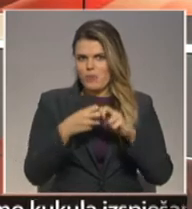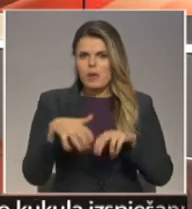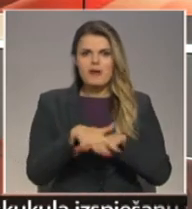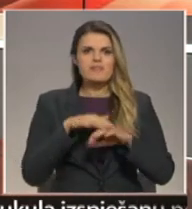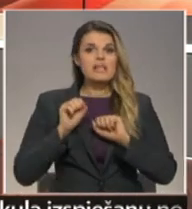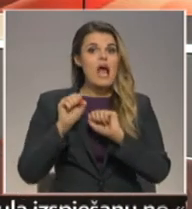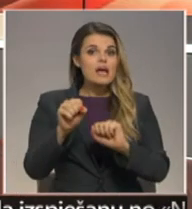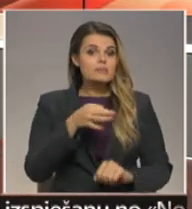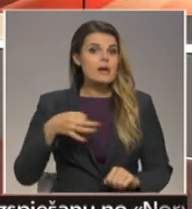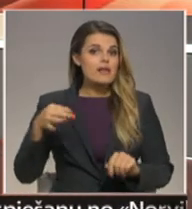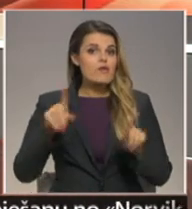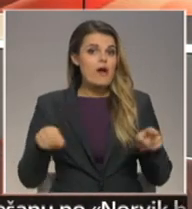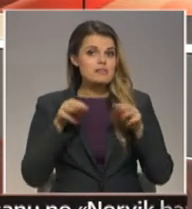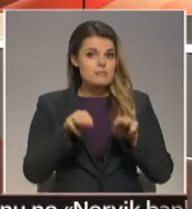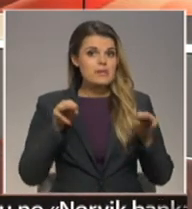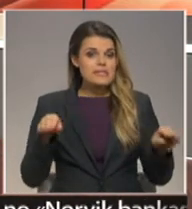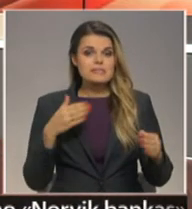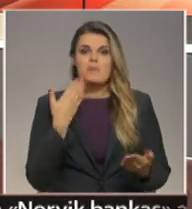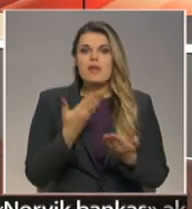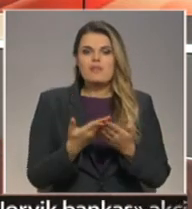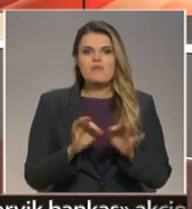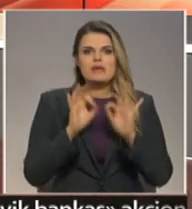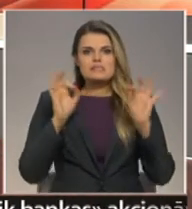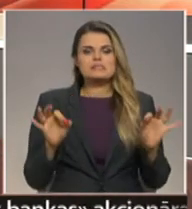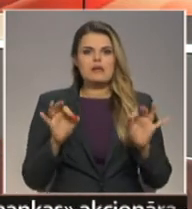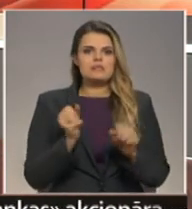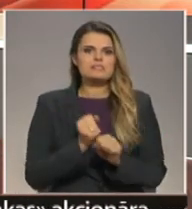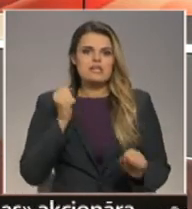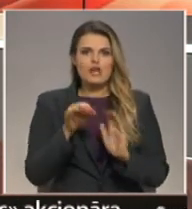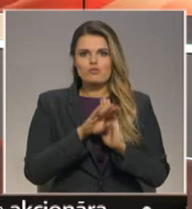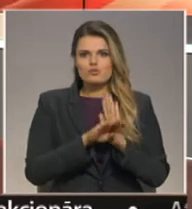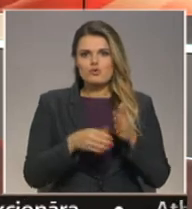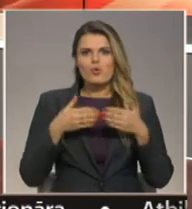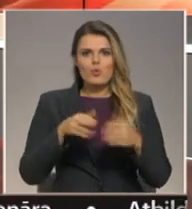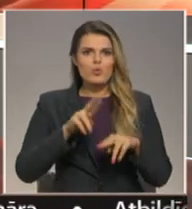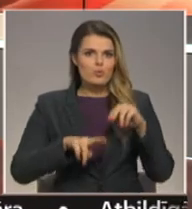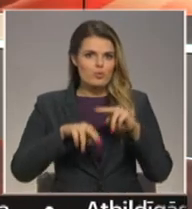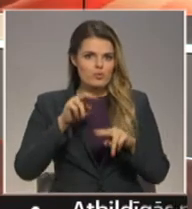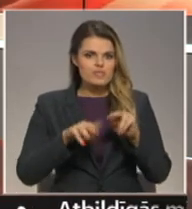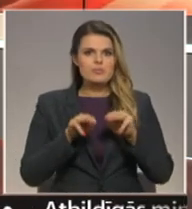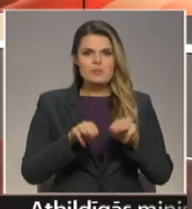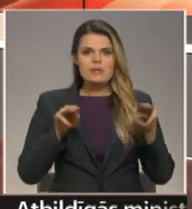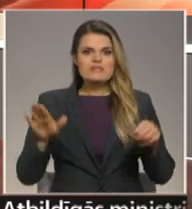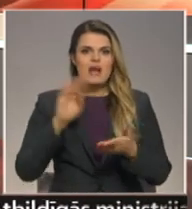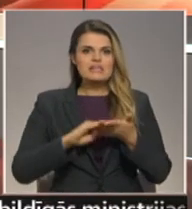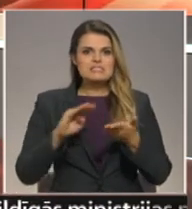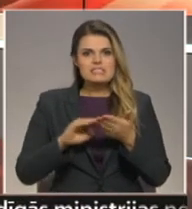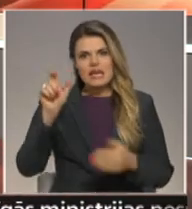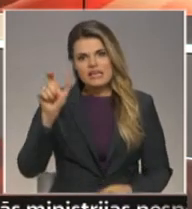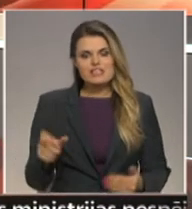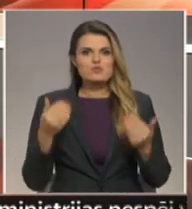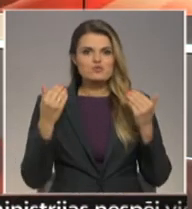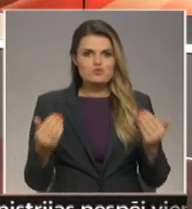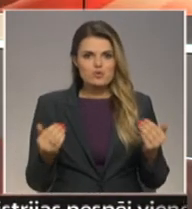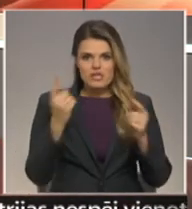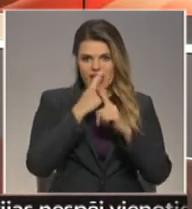un reģionālās attīstības ministrija piedāvā ieviest stingrākus noteikumus kuģu būvniecībai. Ministrijas valsts sekretārs Rināls